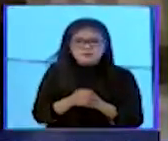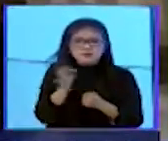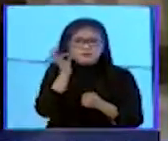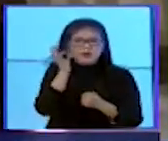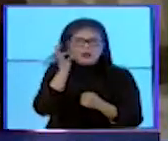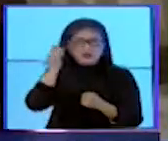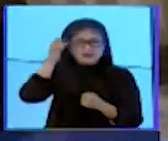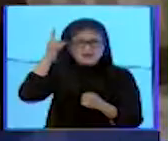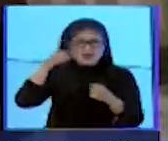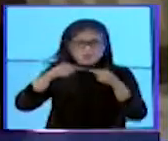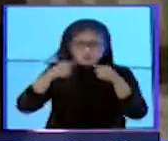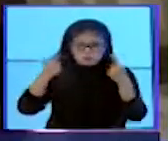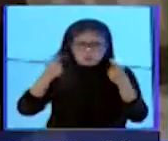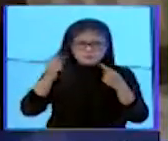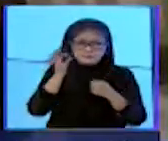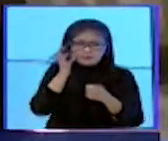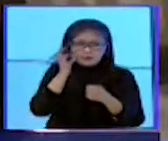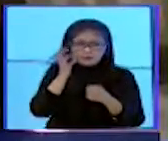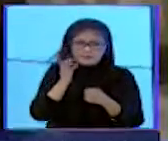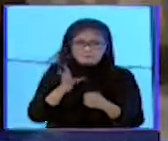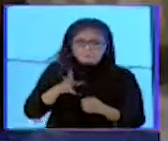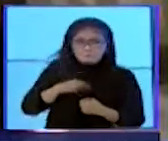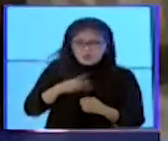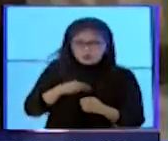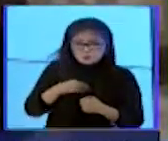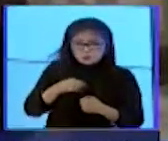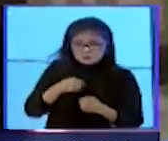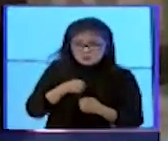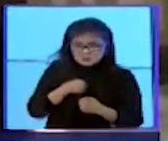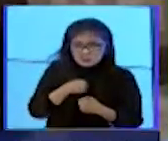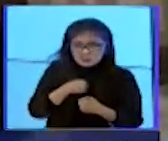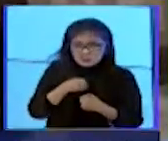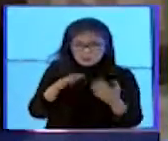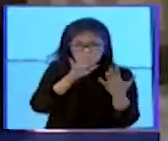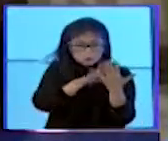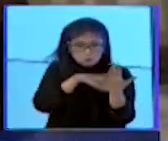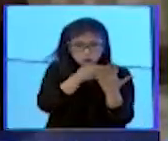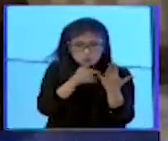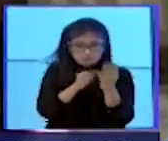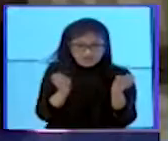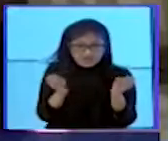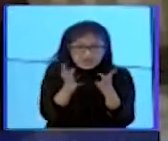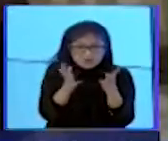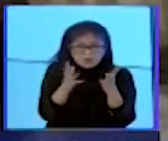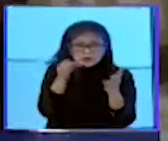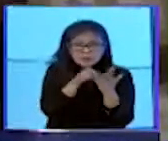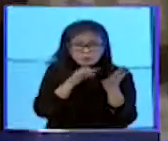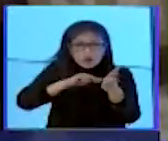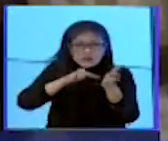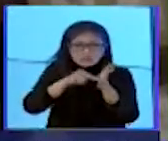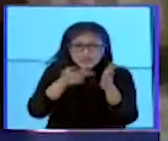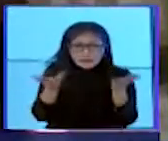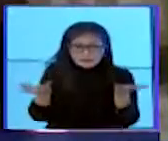penangkap otak maksudnya the khusus untuk kurikulum darurat ini mungkin agar lebih jelas nanti murid menerimanya